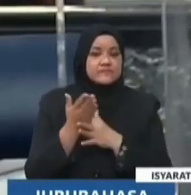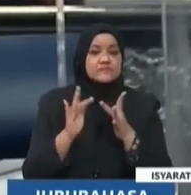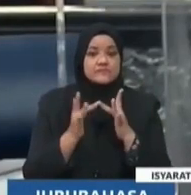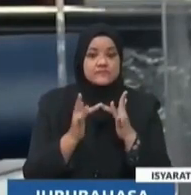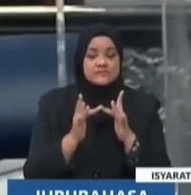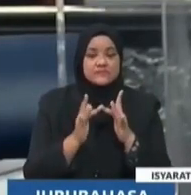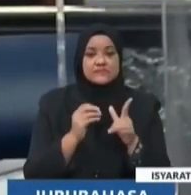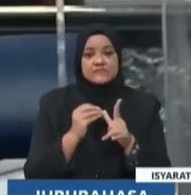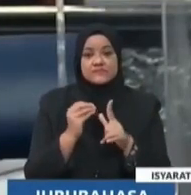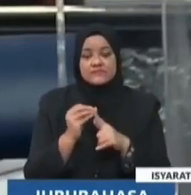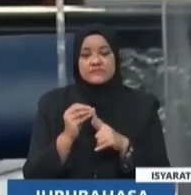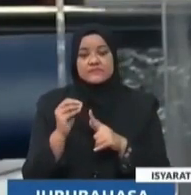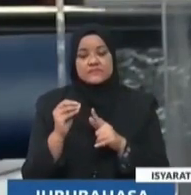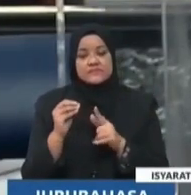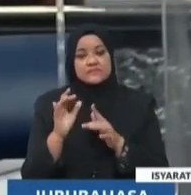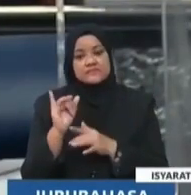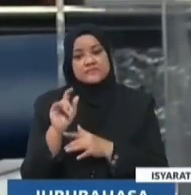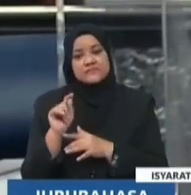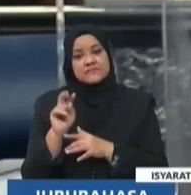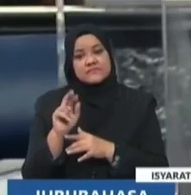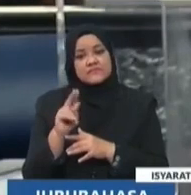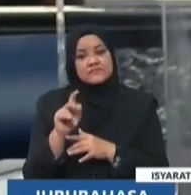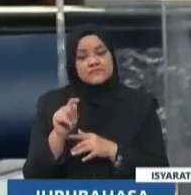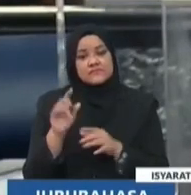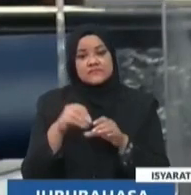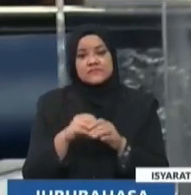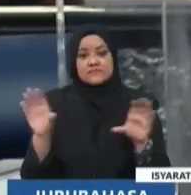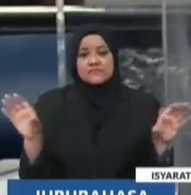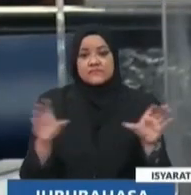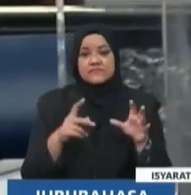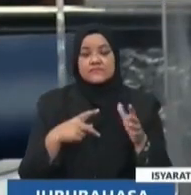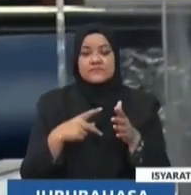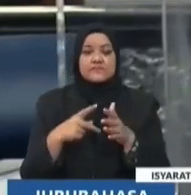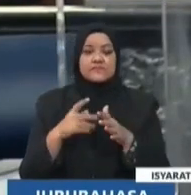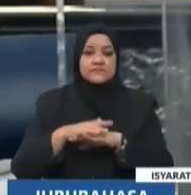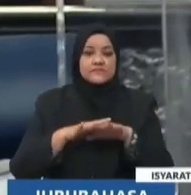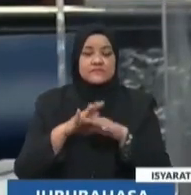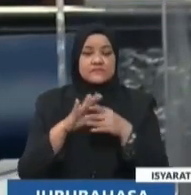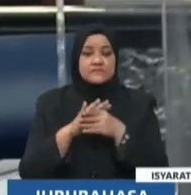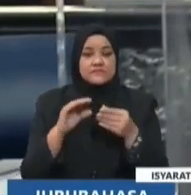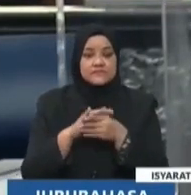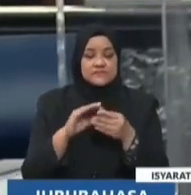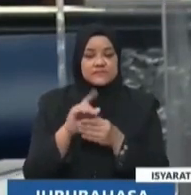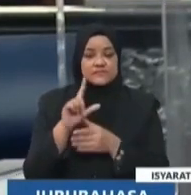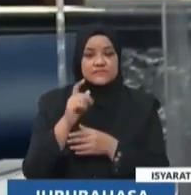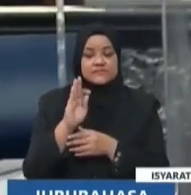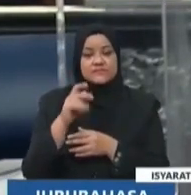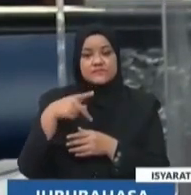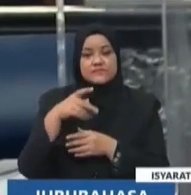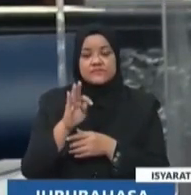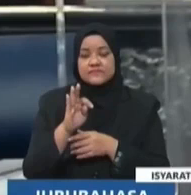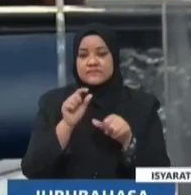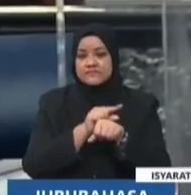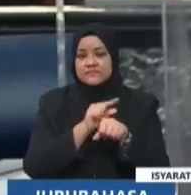internet maupun intranet dalam melaksanakan proses penapisan film LPM menggunakan